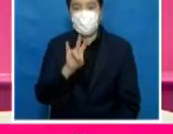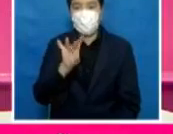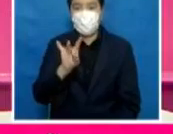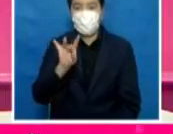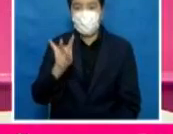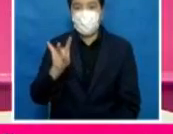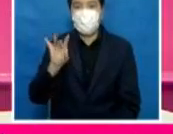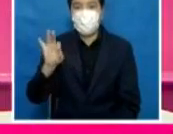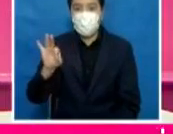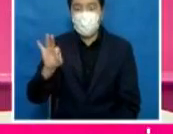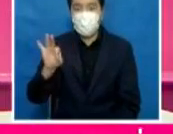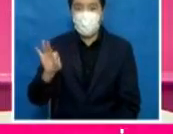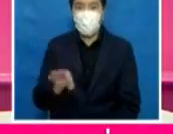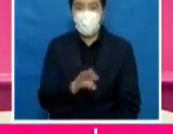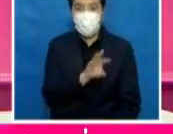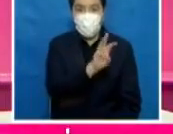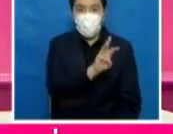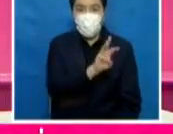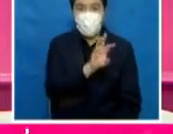6667889